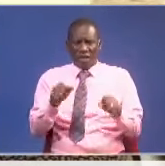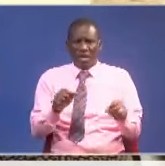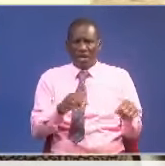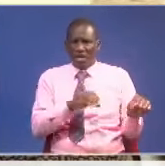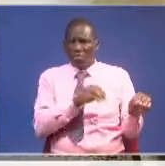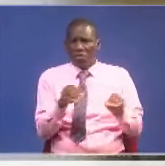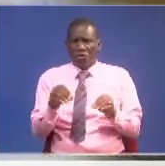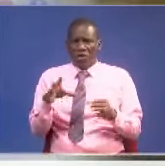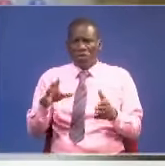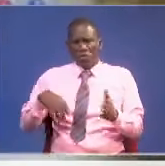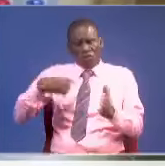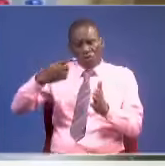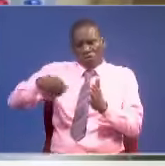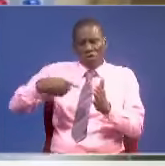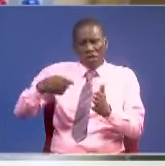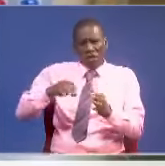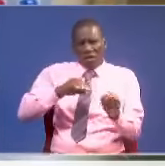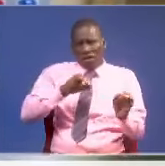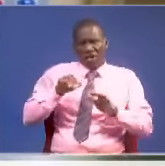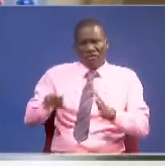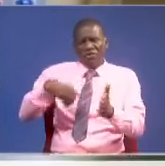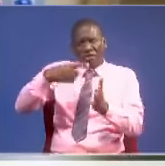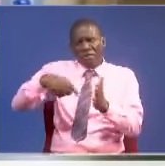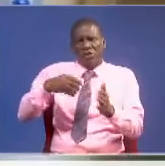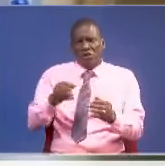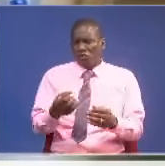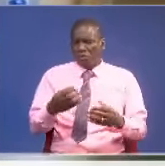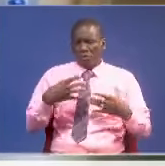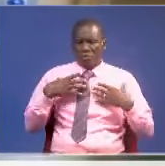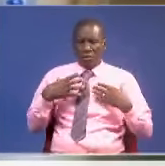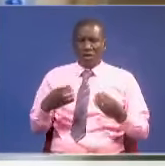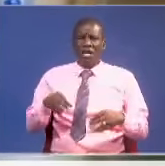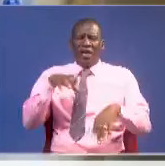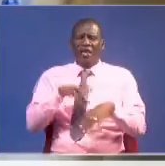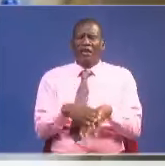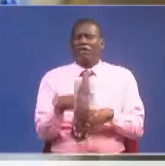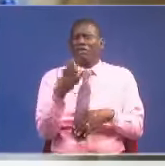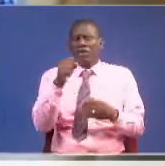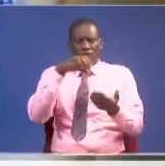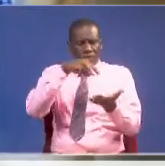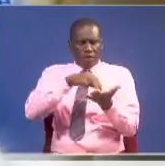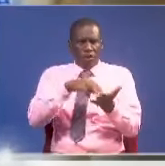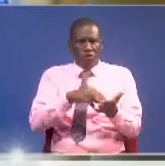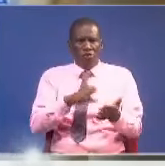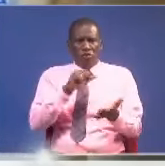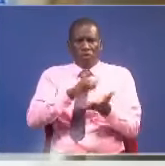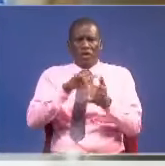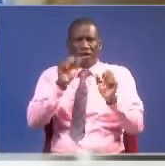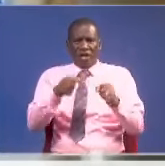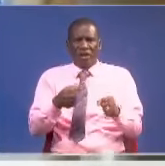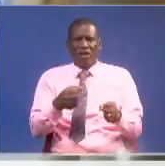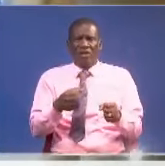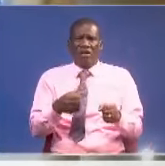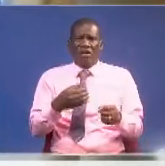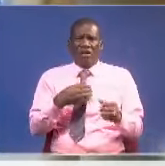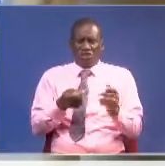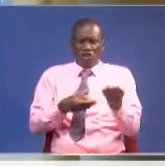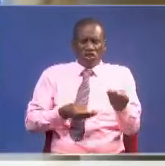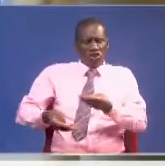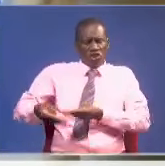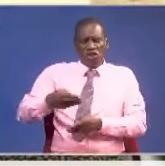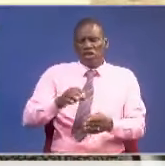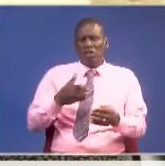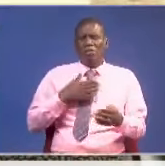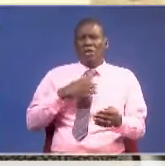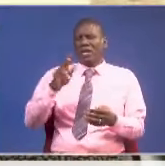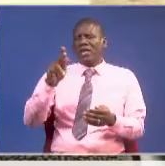kwa machine, niweze kupona, niweze kupata ile 5 million na nifanye niweze kufanya